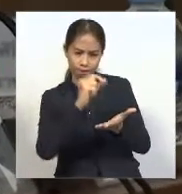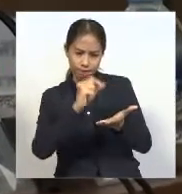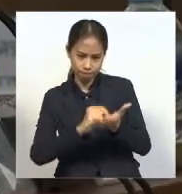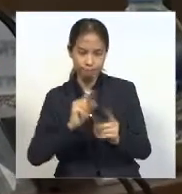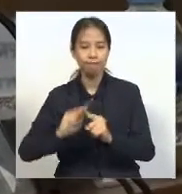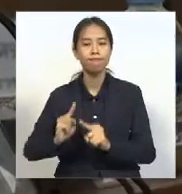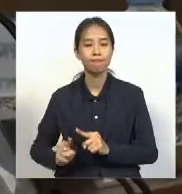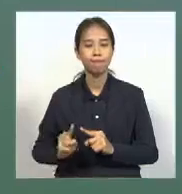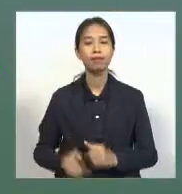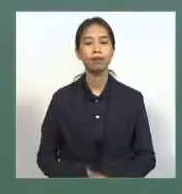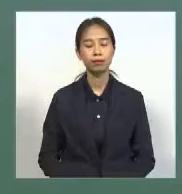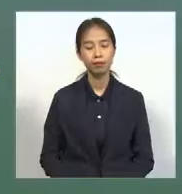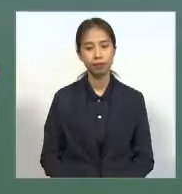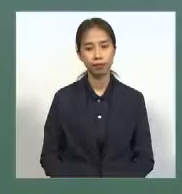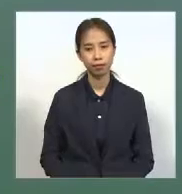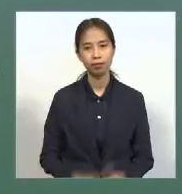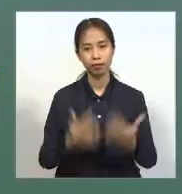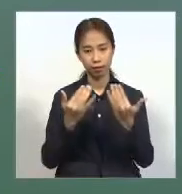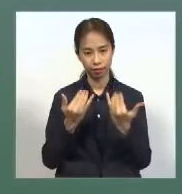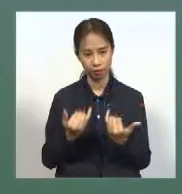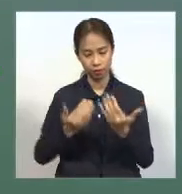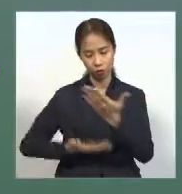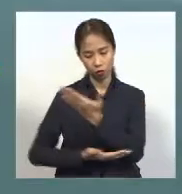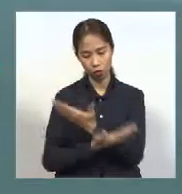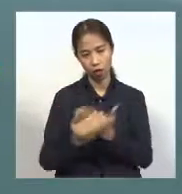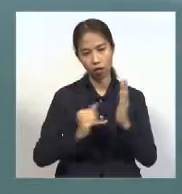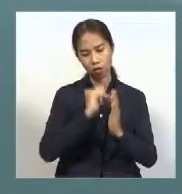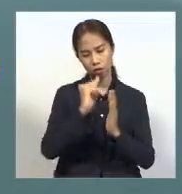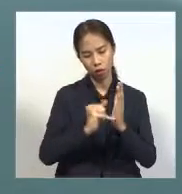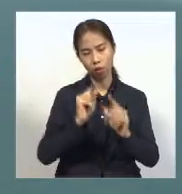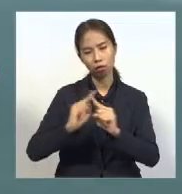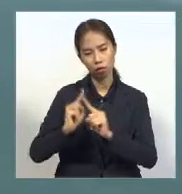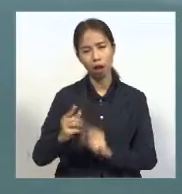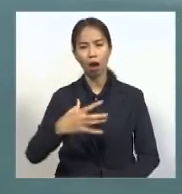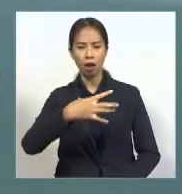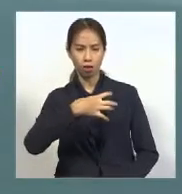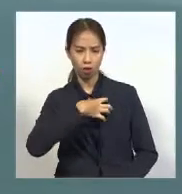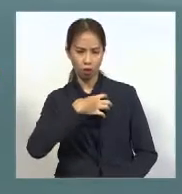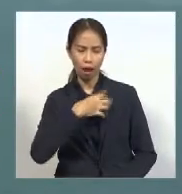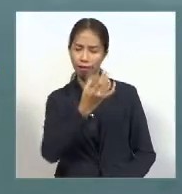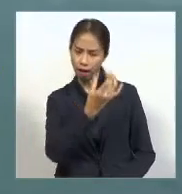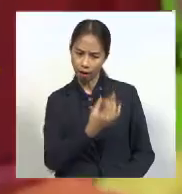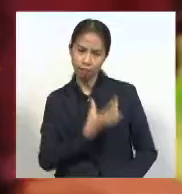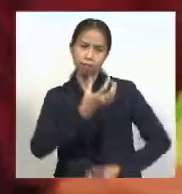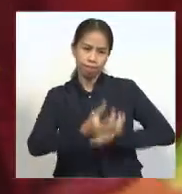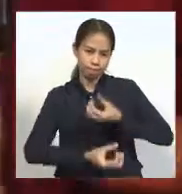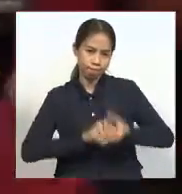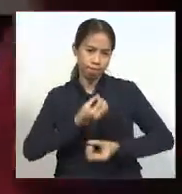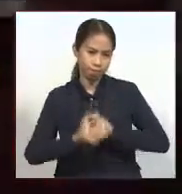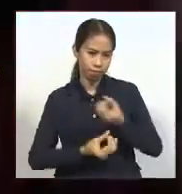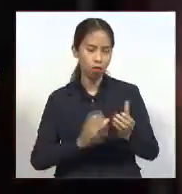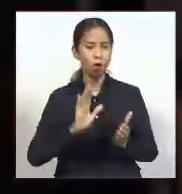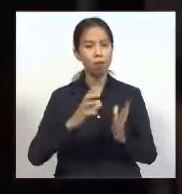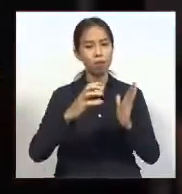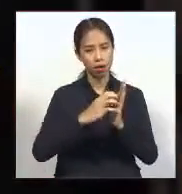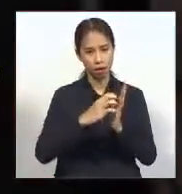อครับที่ประชุมได้เปิดโอกาสให้แต่ละจังหวัดนำเสนอความต้องการพัฒนากลุ่มจังหวัดภาคกลางตอนล่างหนึ่งซึ่งต้องส